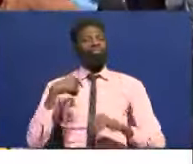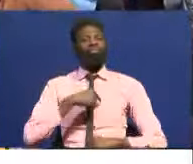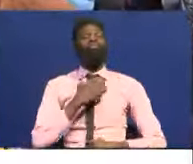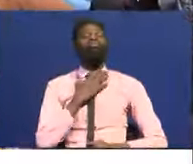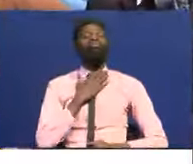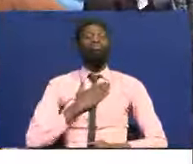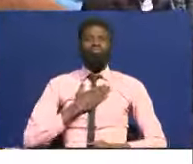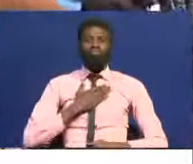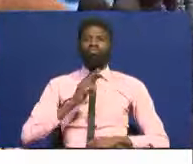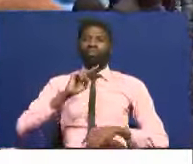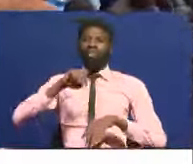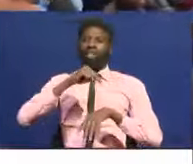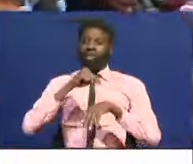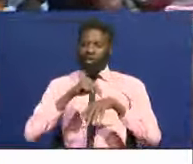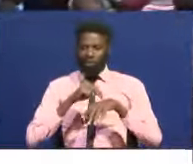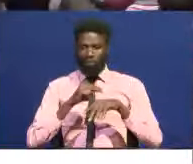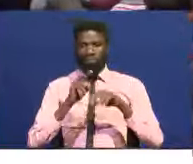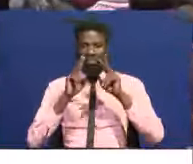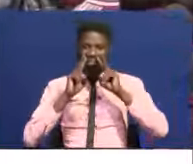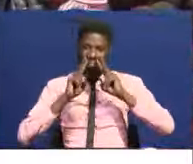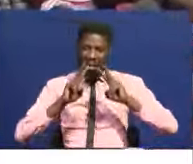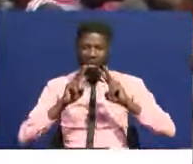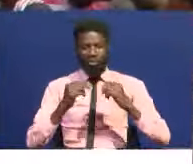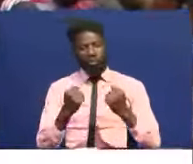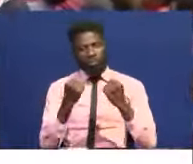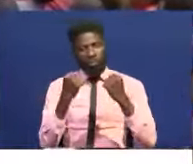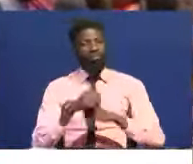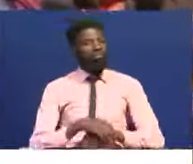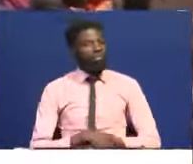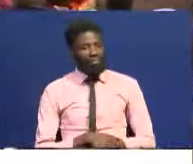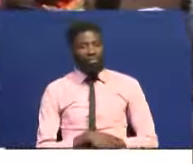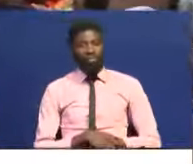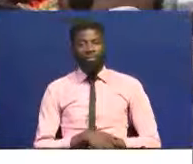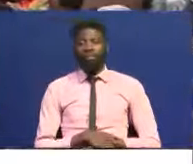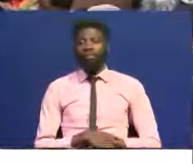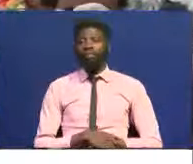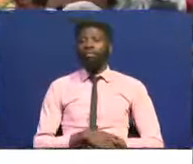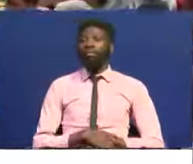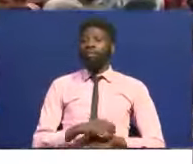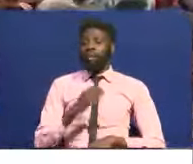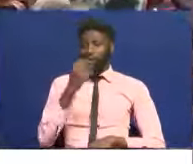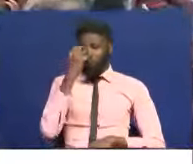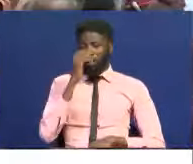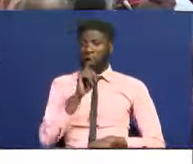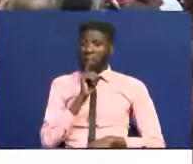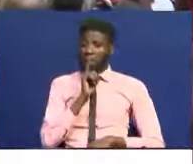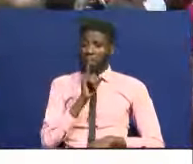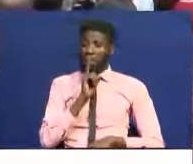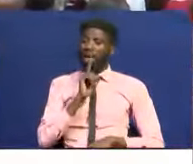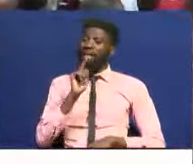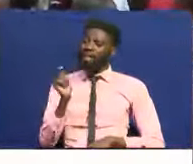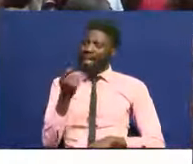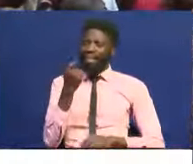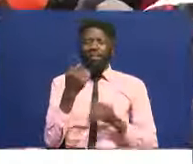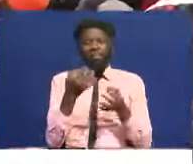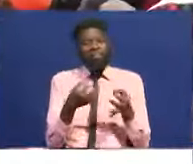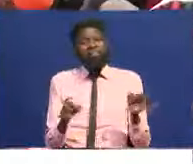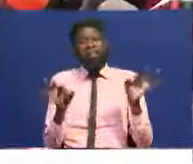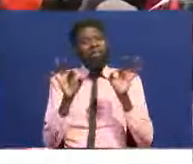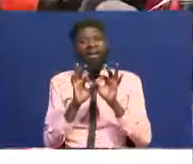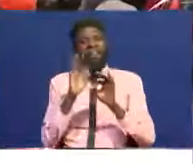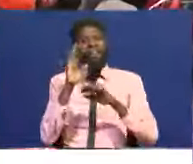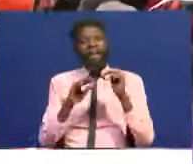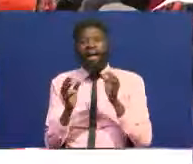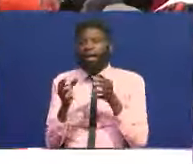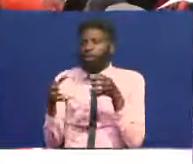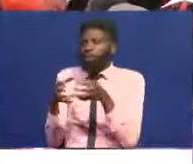nation. Kiongozi wa taifa alisema taifa hili ni muhimu zaidi kuliko kundi lolote la watu, akiwahimiza wananchi kusimama kidete ili